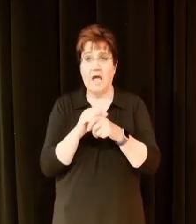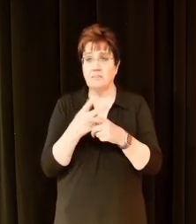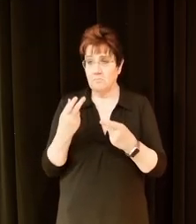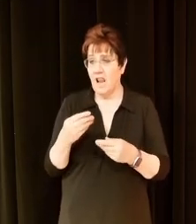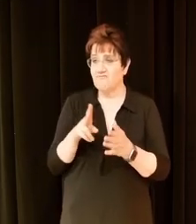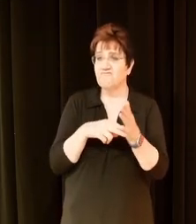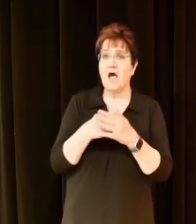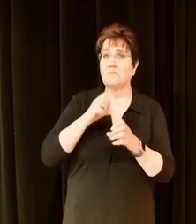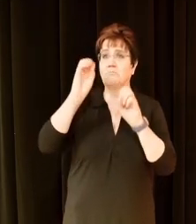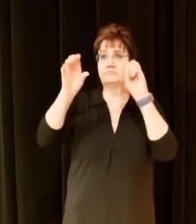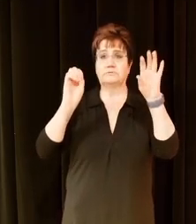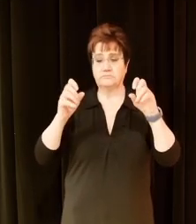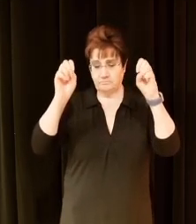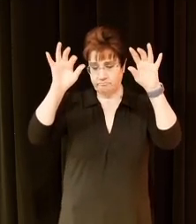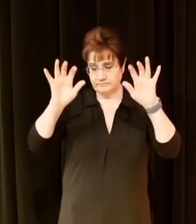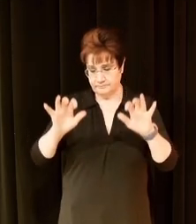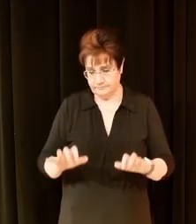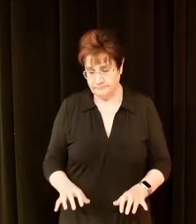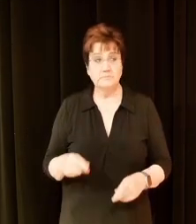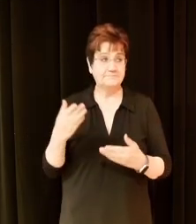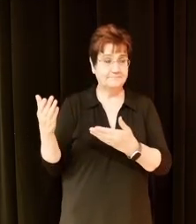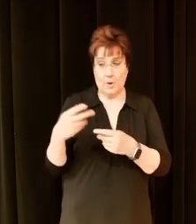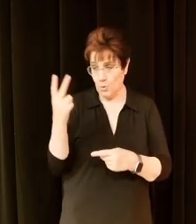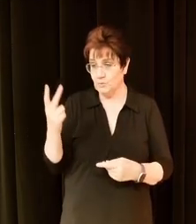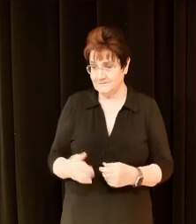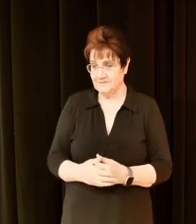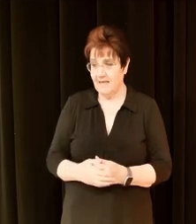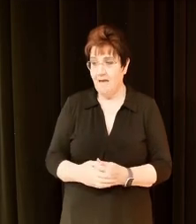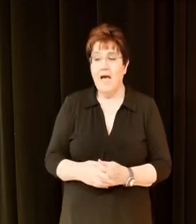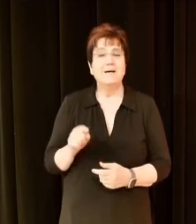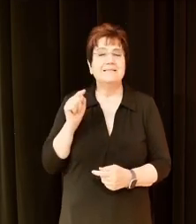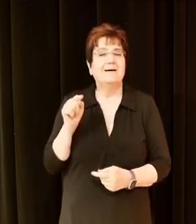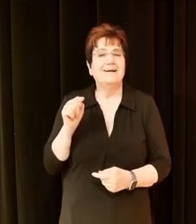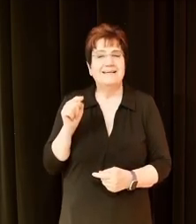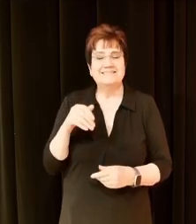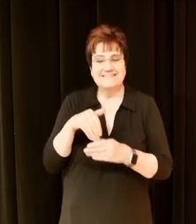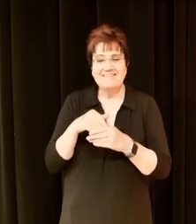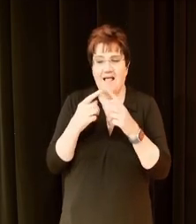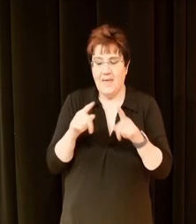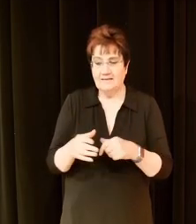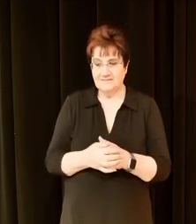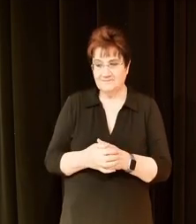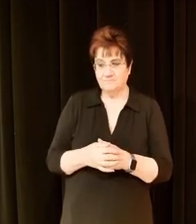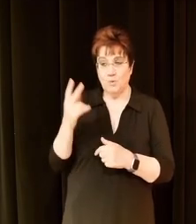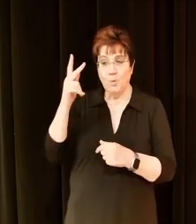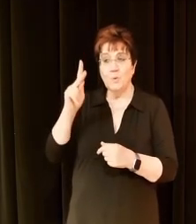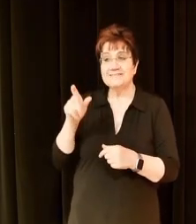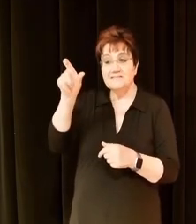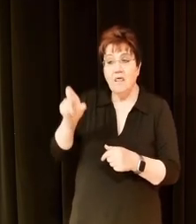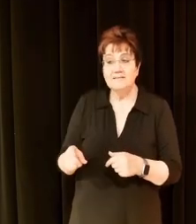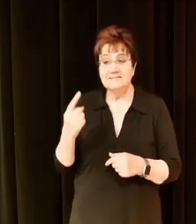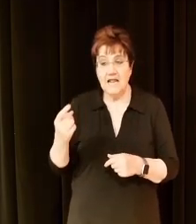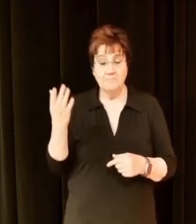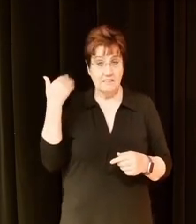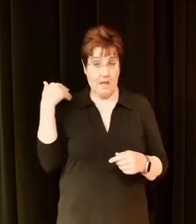und dann nennt man das Kunst oder so. Aber darum geht es natürlich gar nicht, sondern er hat selbst dazu gesagt,